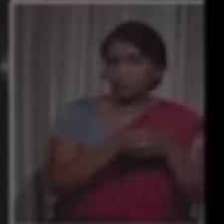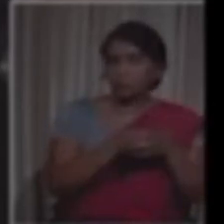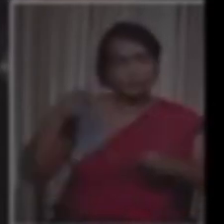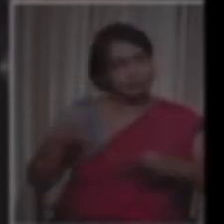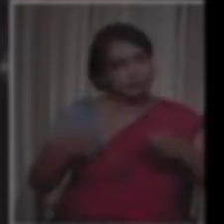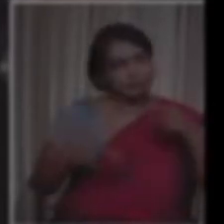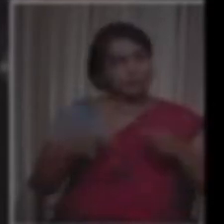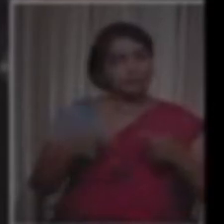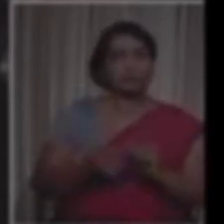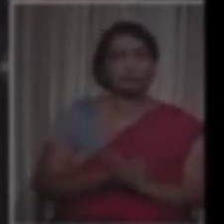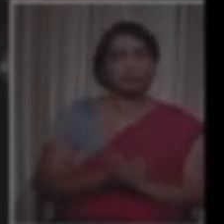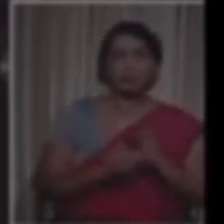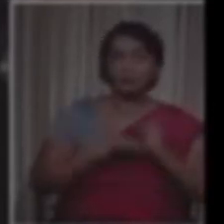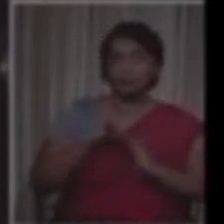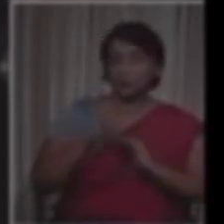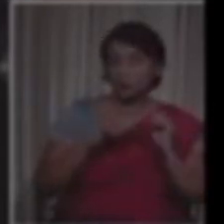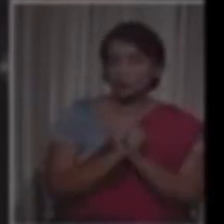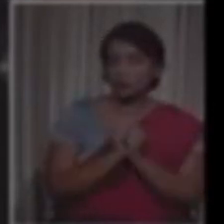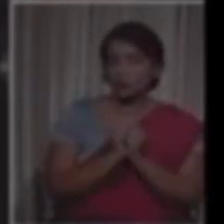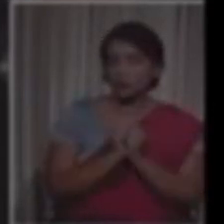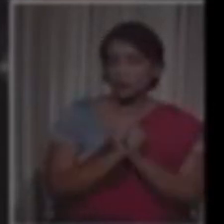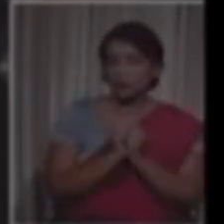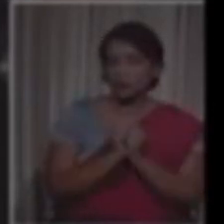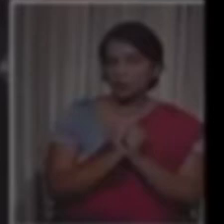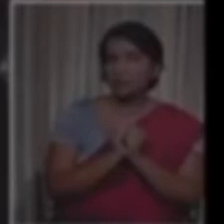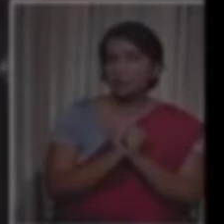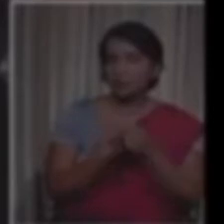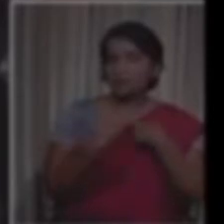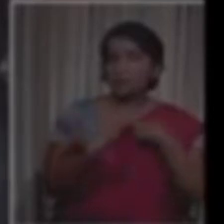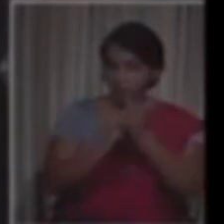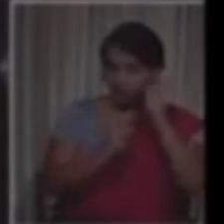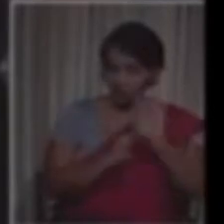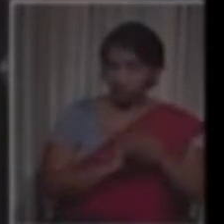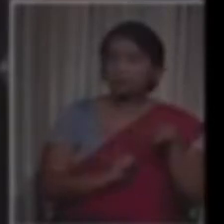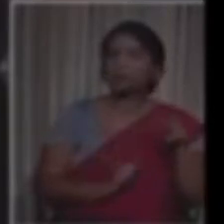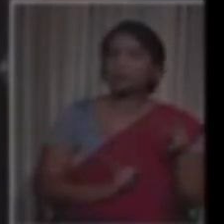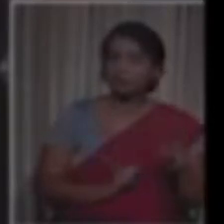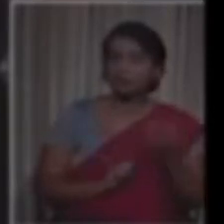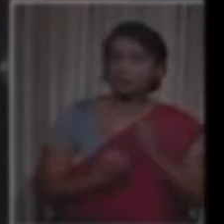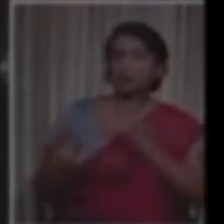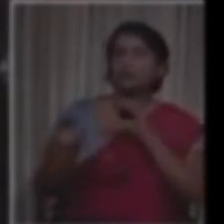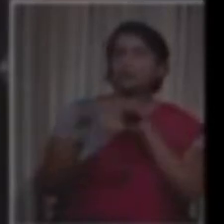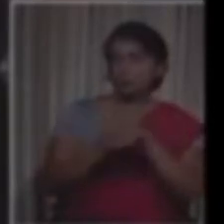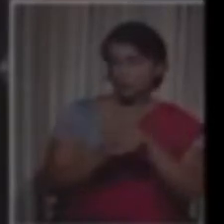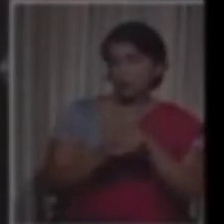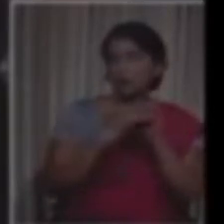මතවාදීව ක්‍රියාකාරීත්වයේ ඒ වෙනස් කිරීම සඳහා